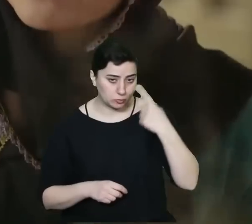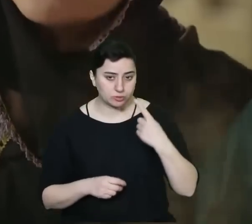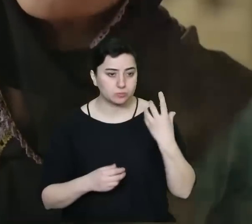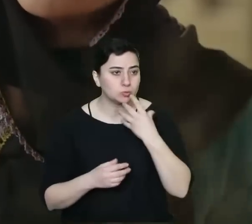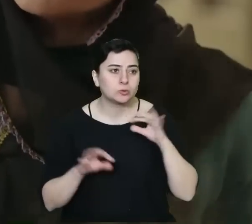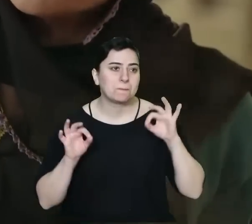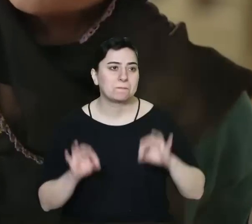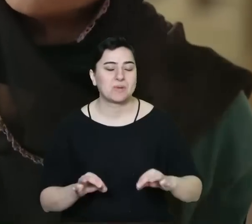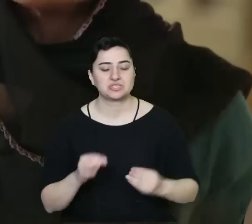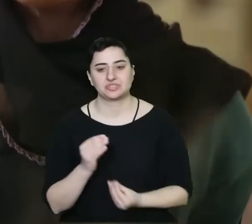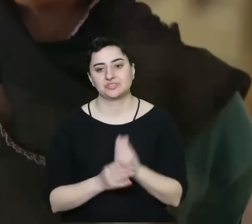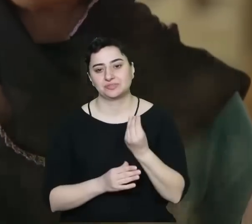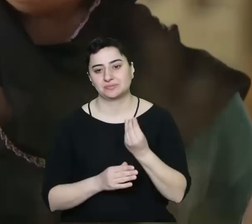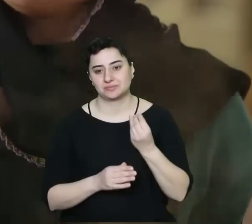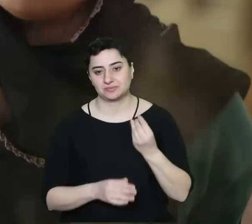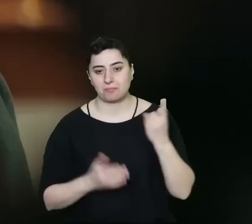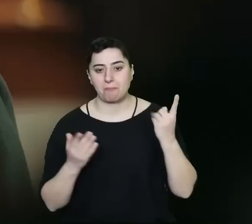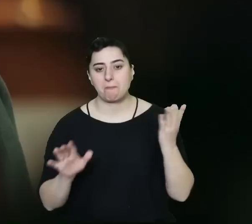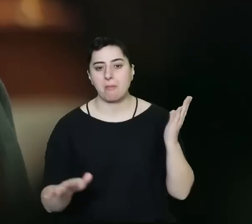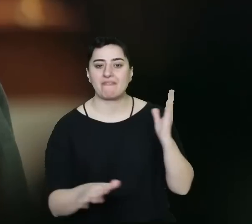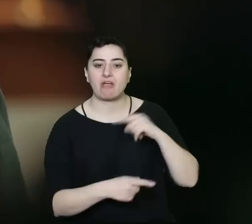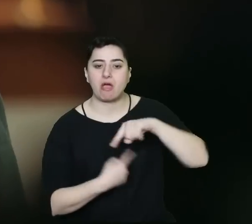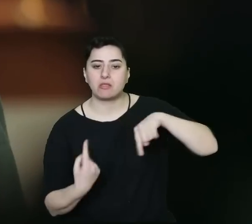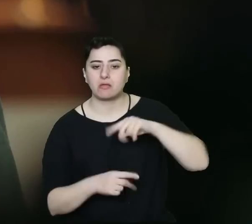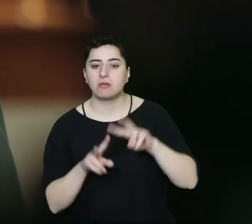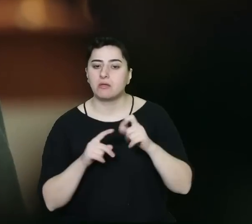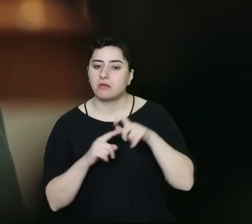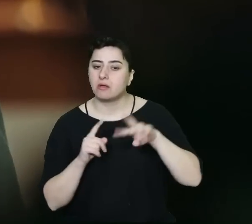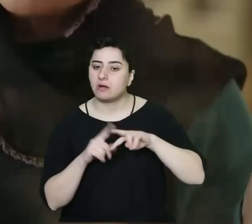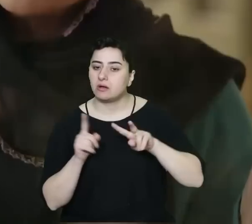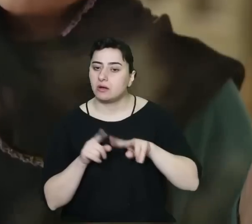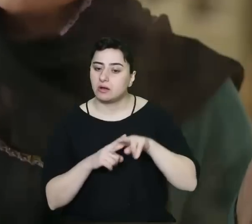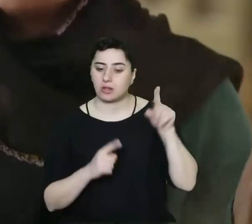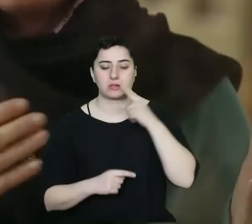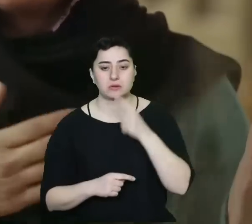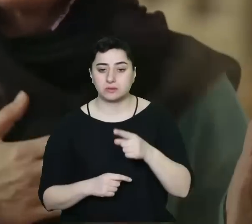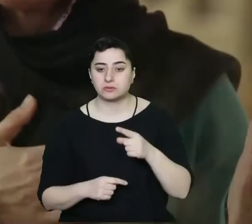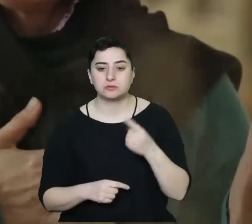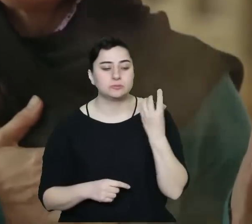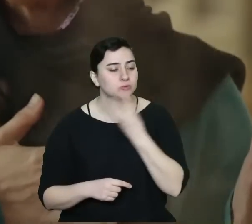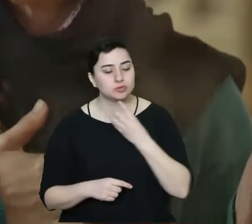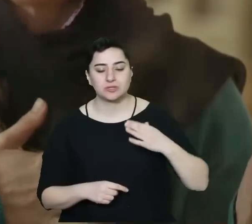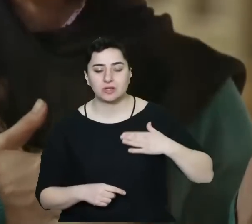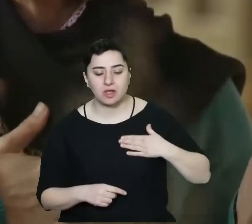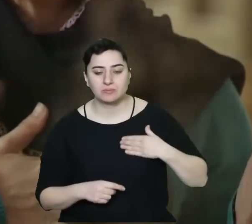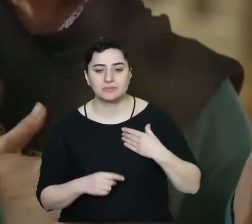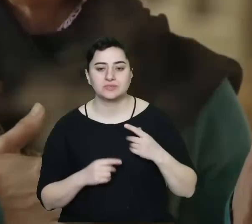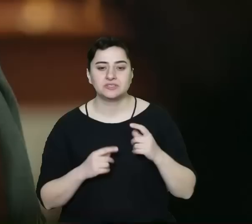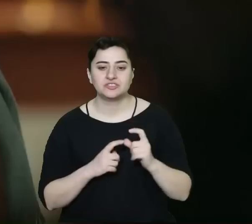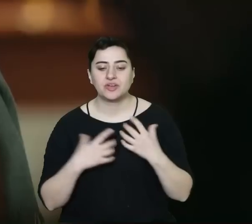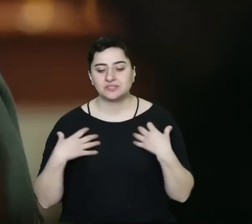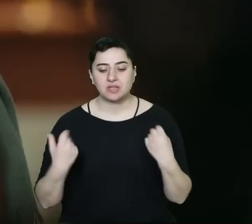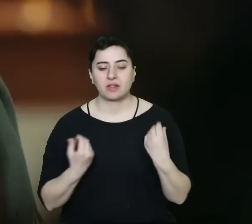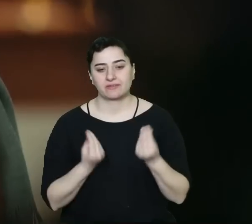Böyle vermiş musikinin sırrını Hazreti Mevlana. Yani musiki ruha şifaymış